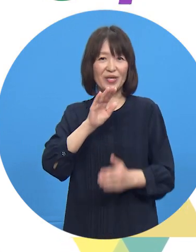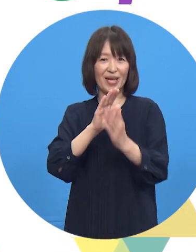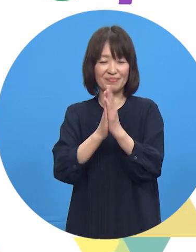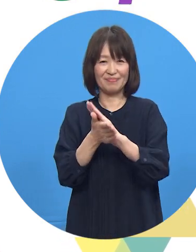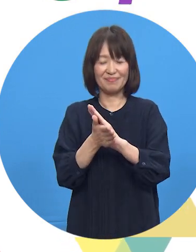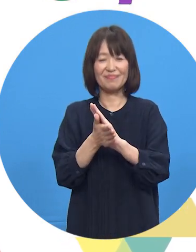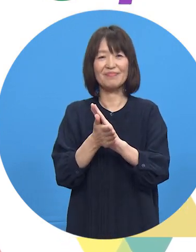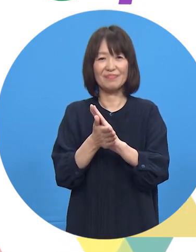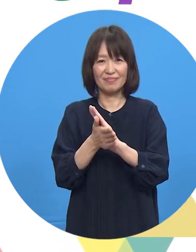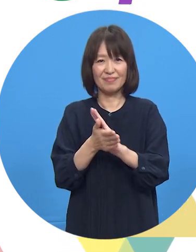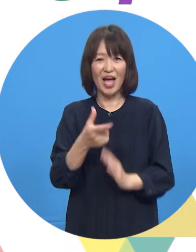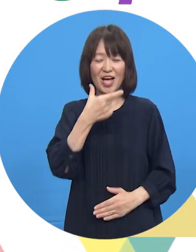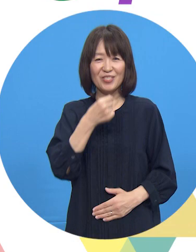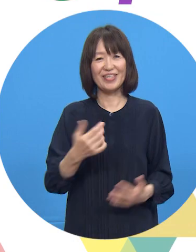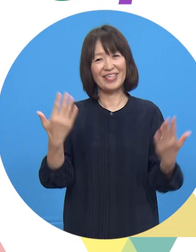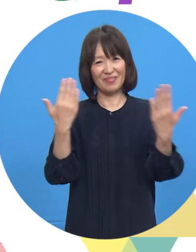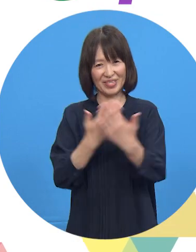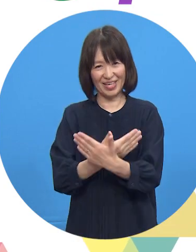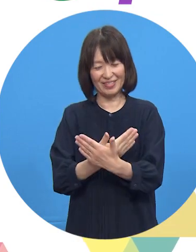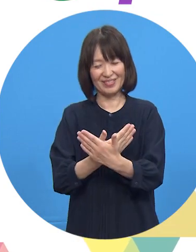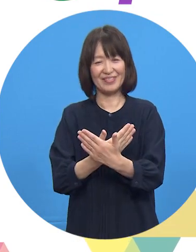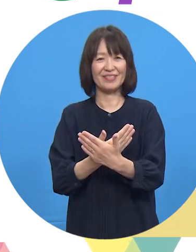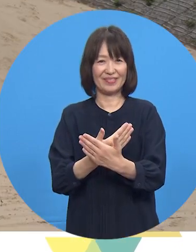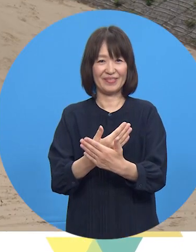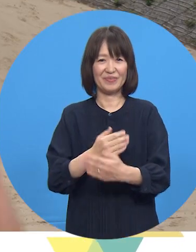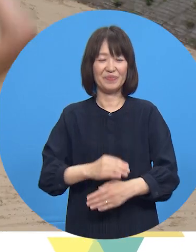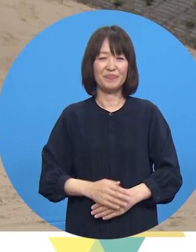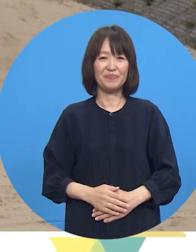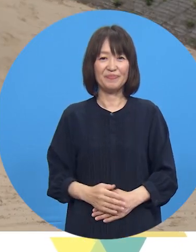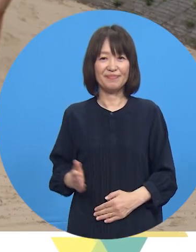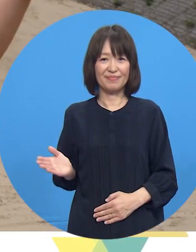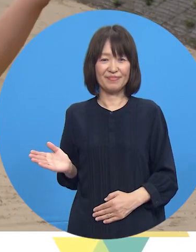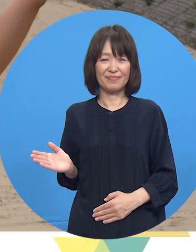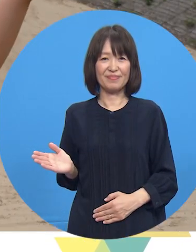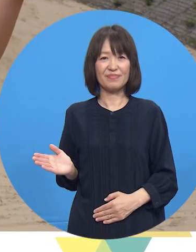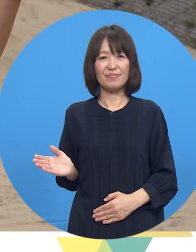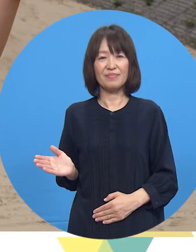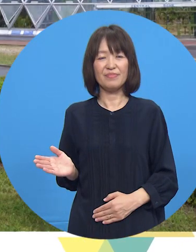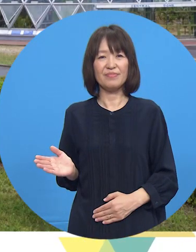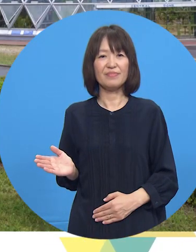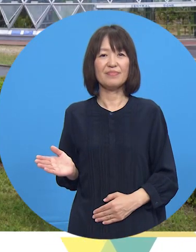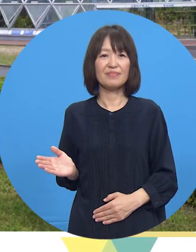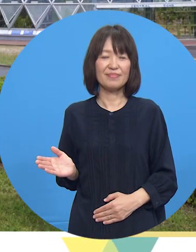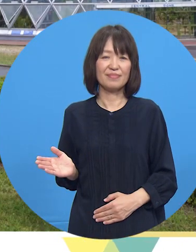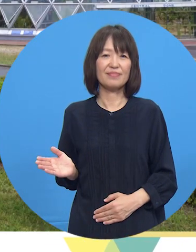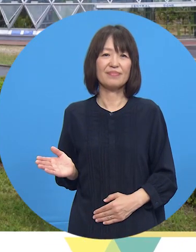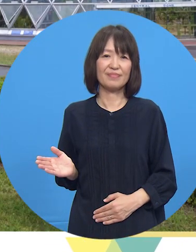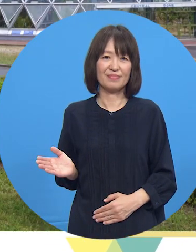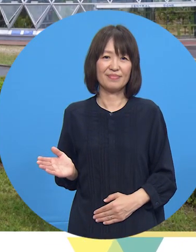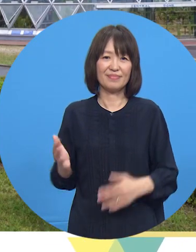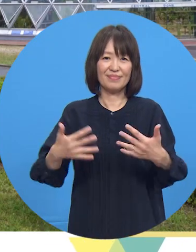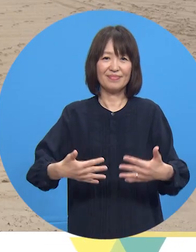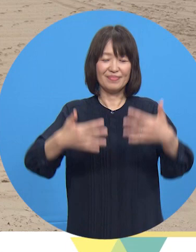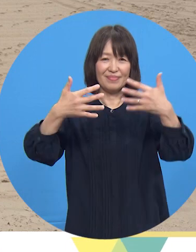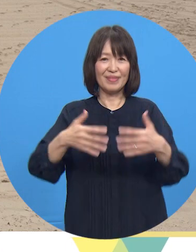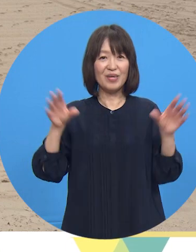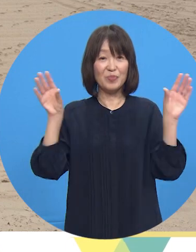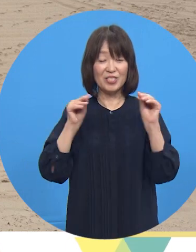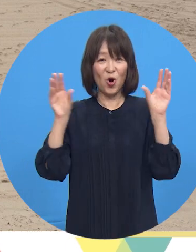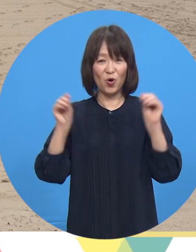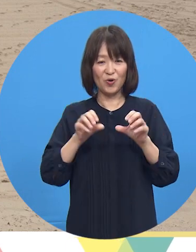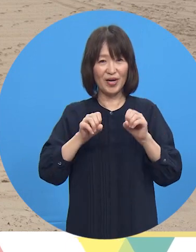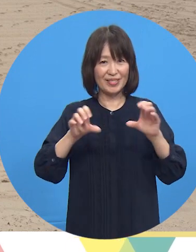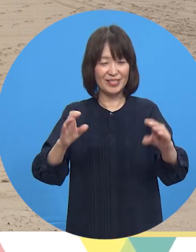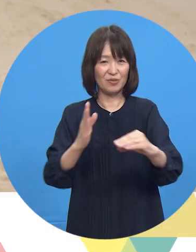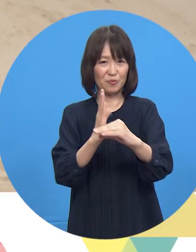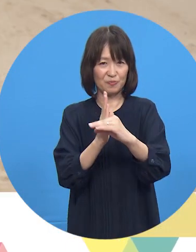を好きになりました。気になる鳥取では SNS でも番組情報を発信